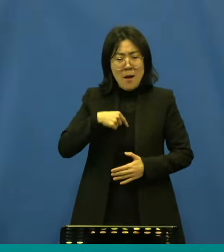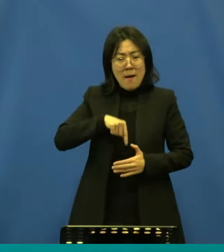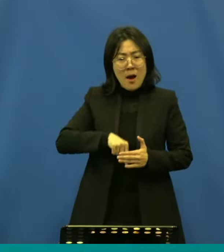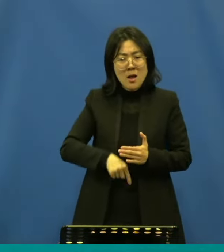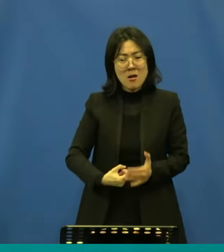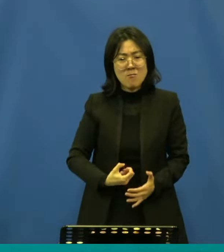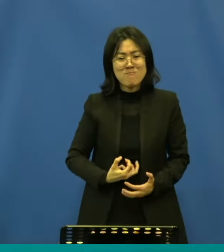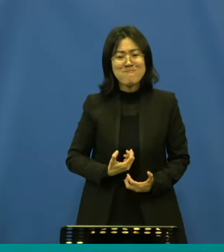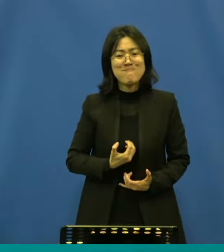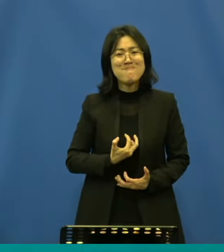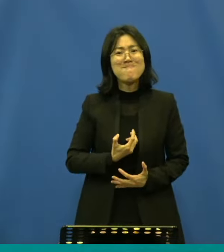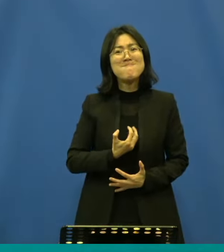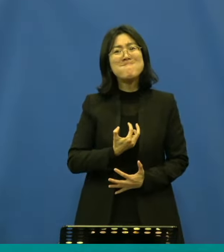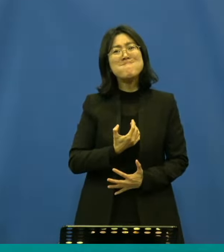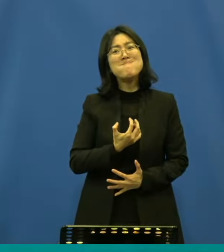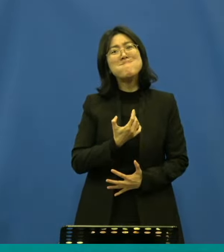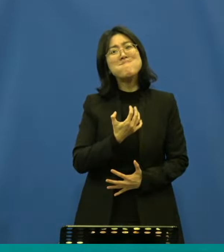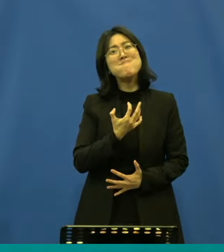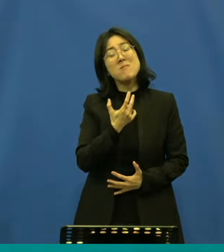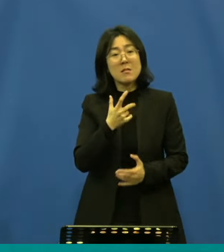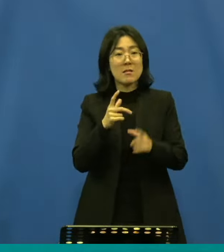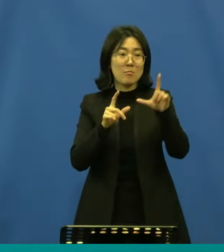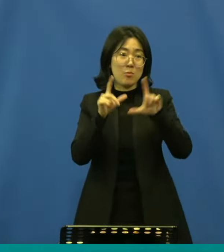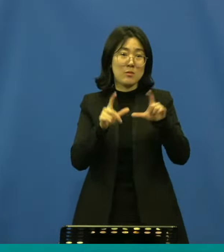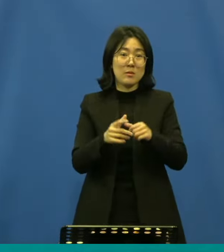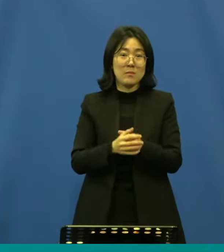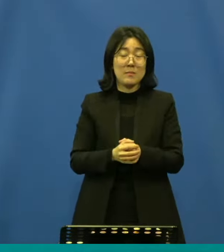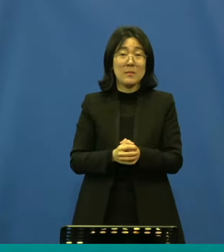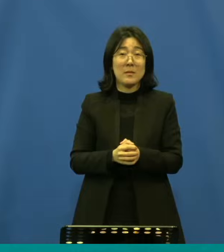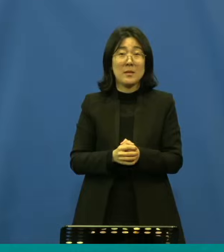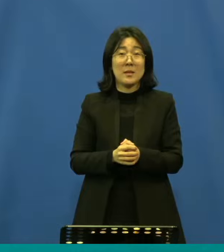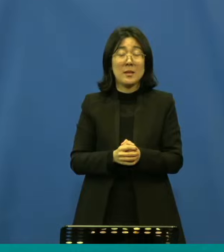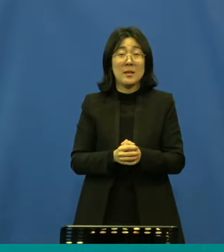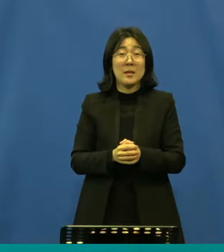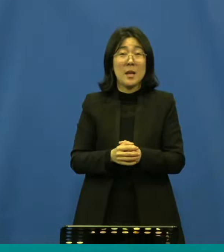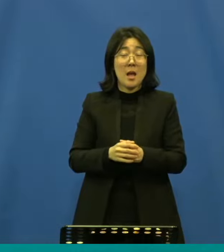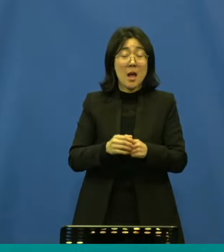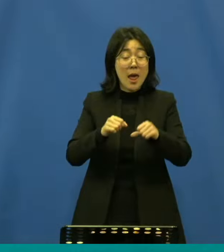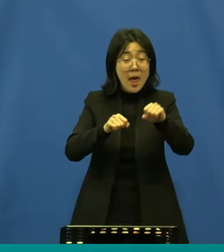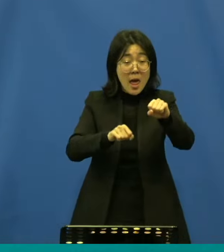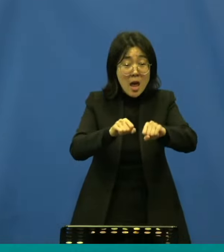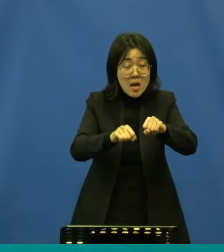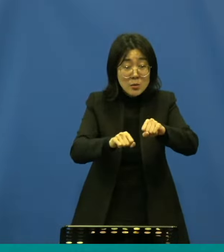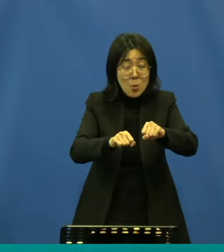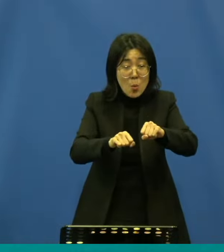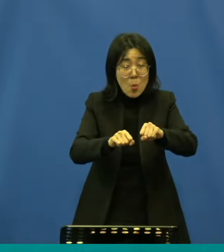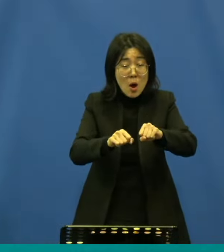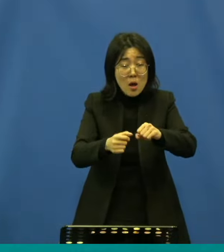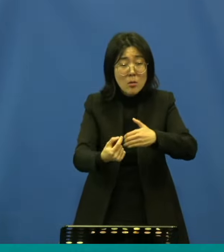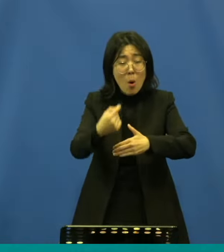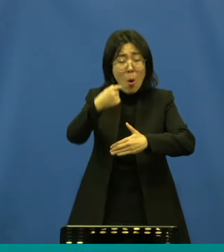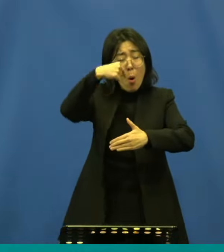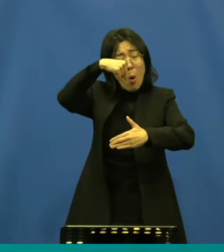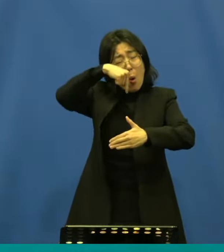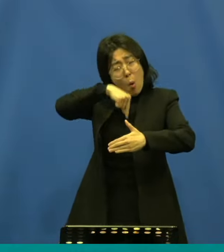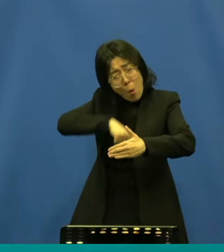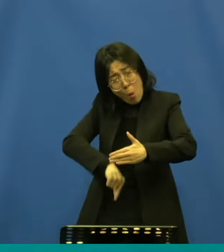그런 느낌이 드는 거예요. 그러니까 행동 자체보다 행동을 하게 된 그